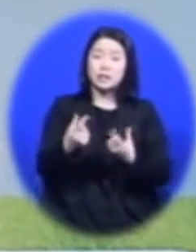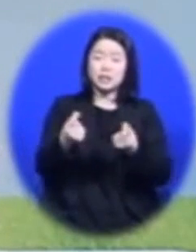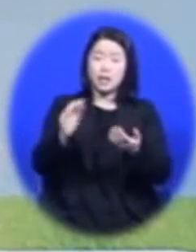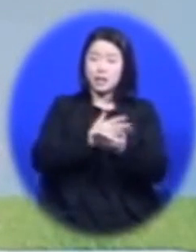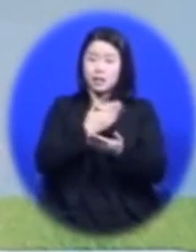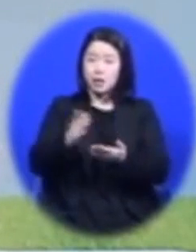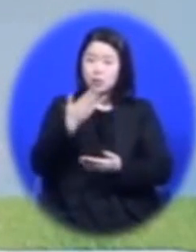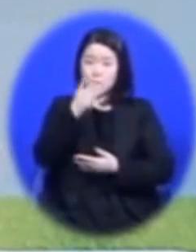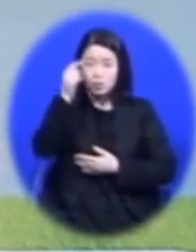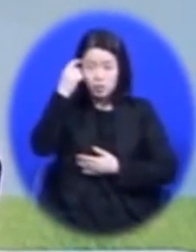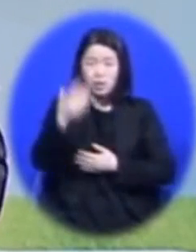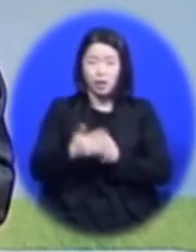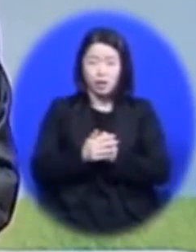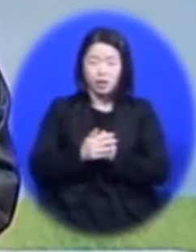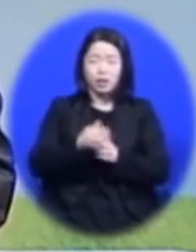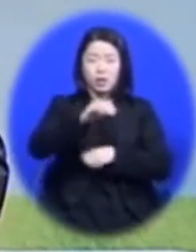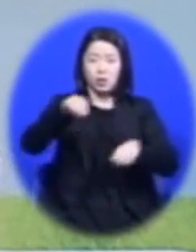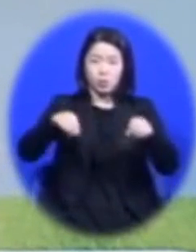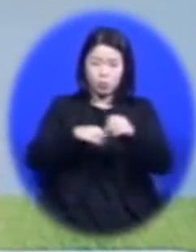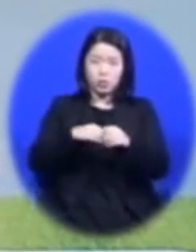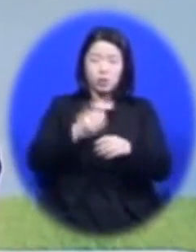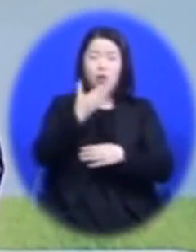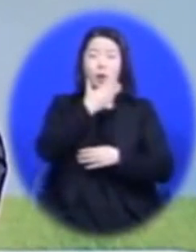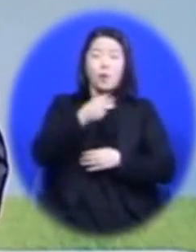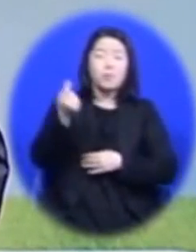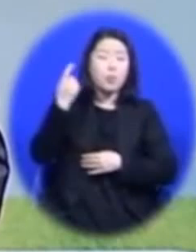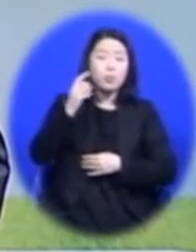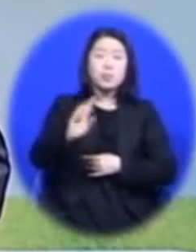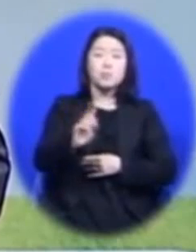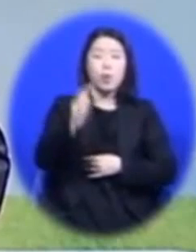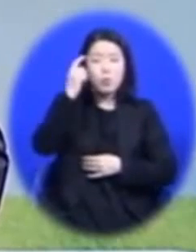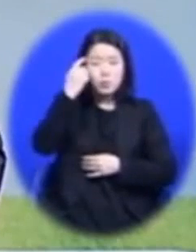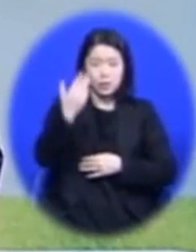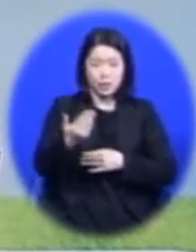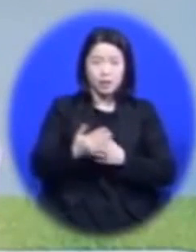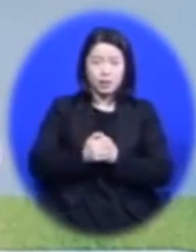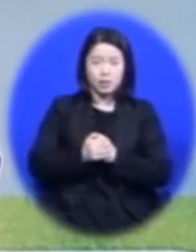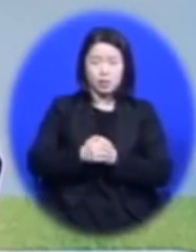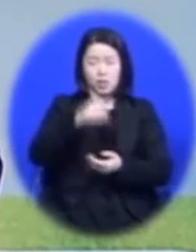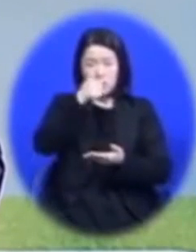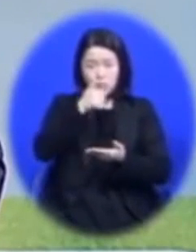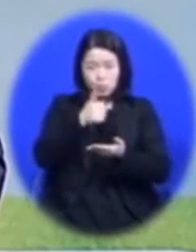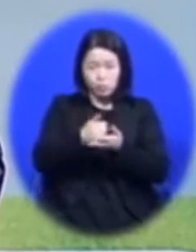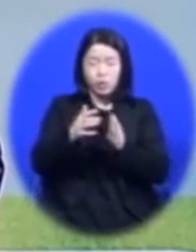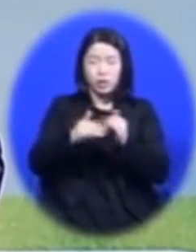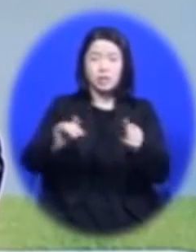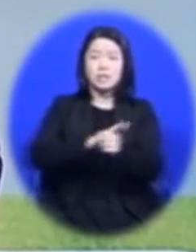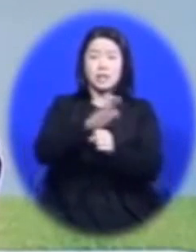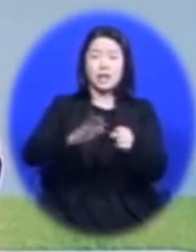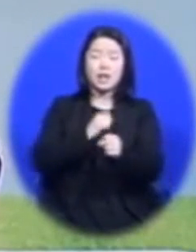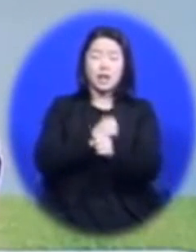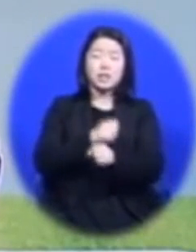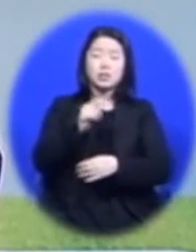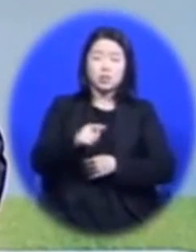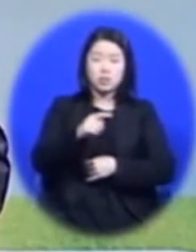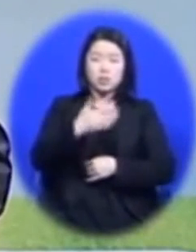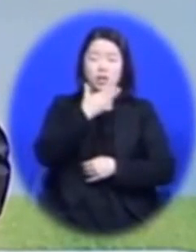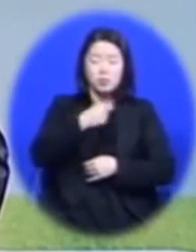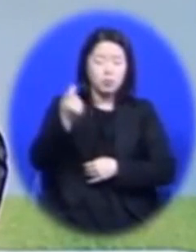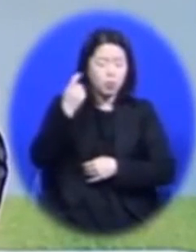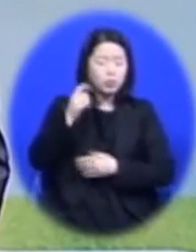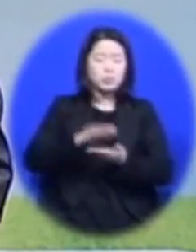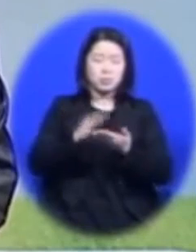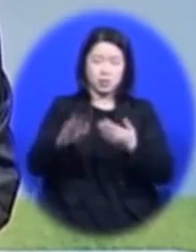나뉘겠냐면 오히려 복음이 뭡니까? 죄인을 사랑하는 게 복음이거든.